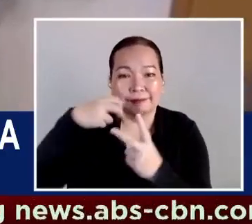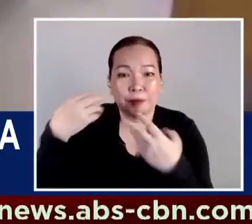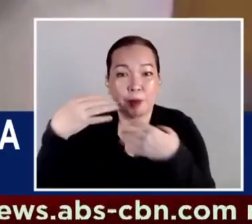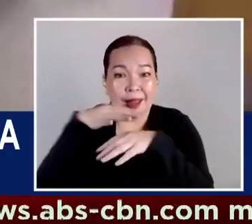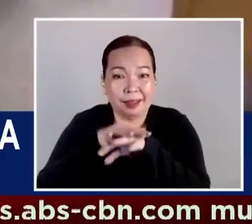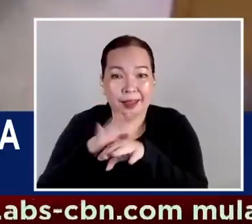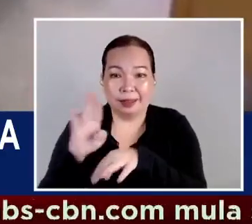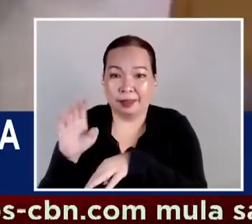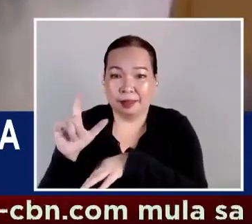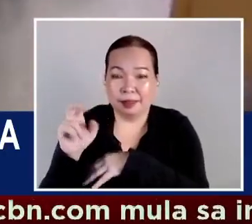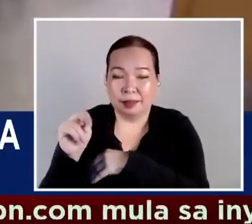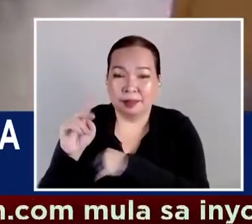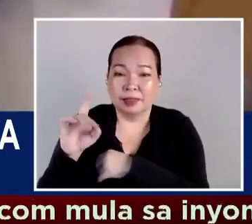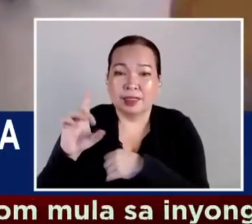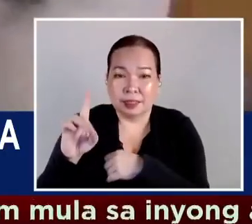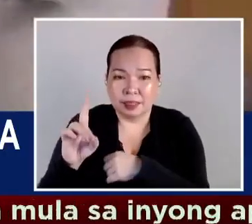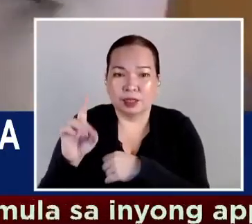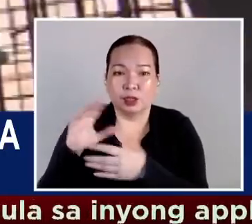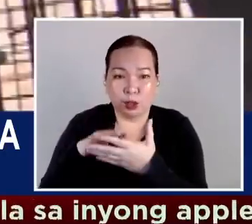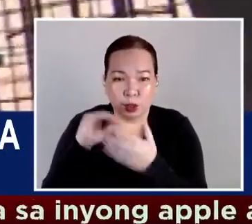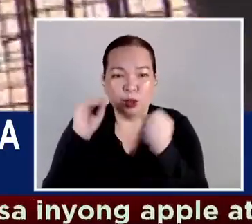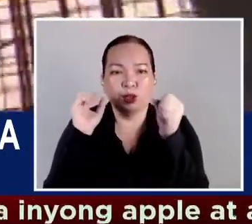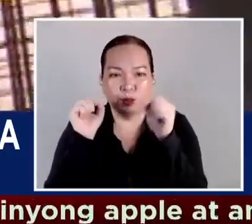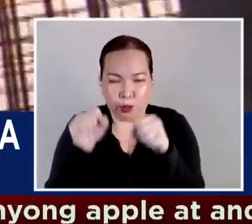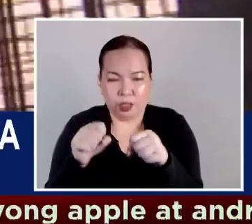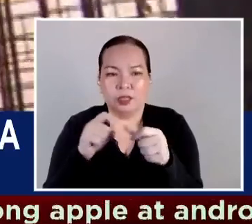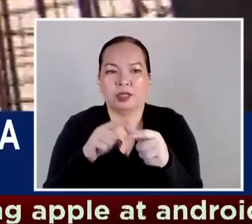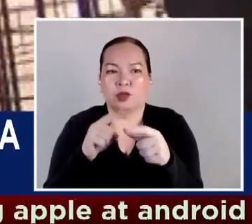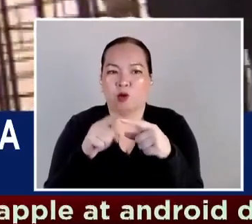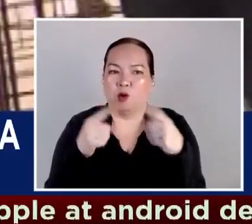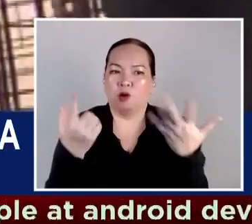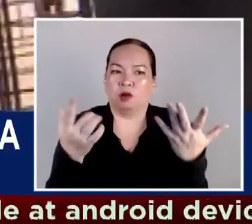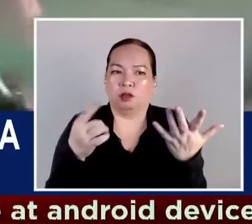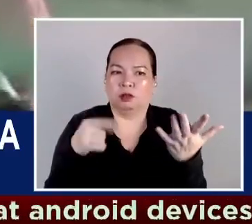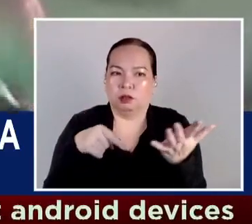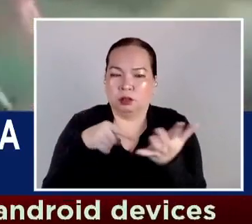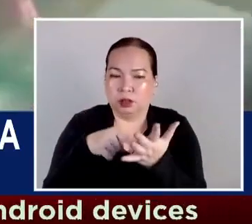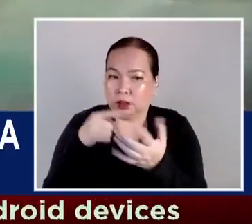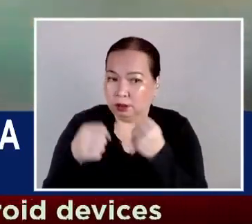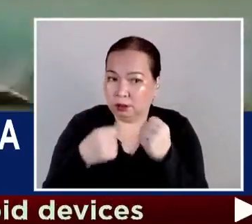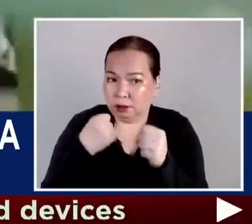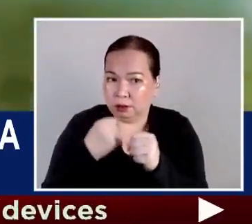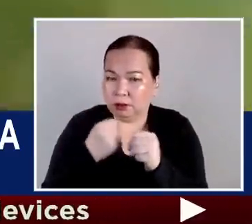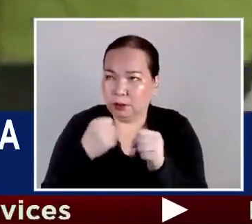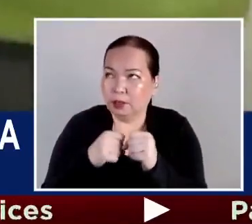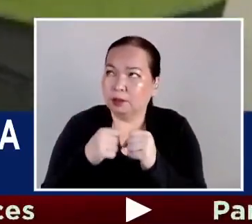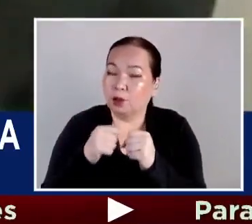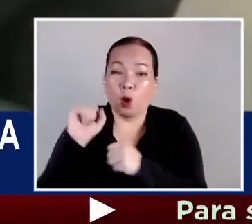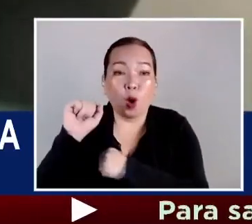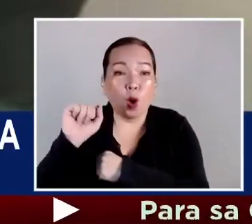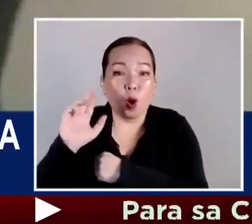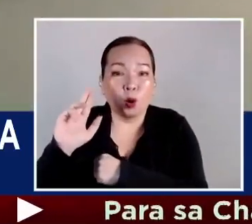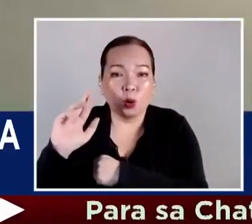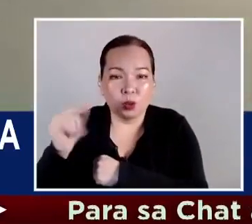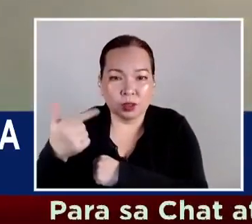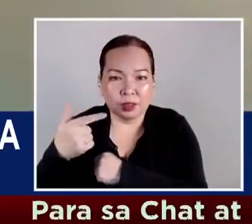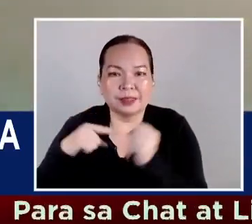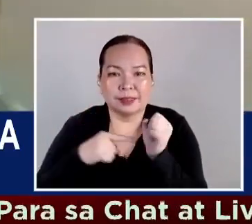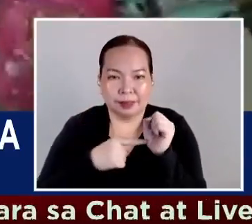Hunyo, matatapos ang kasalukuyang school year, habang sa Agosto nakatakda ang school year